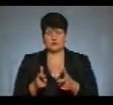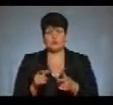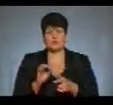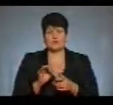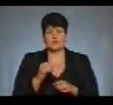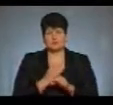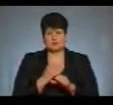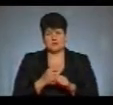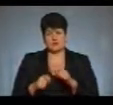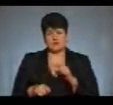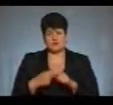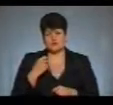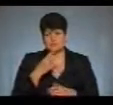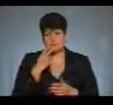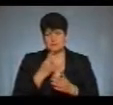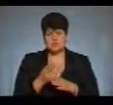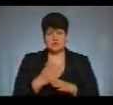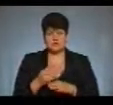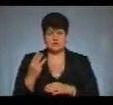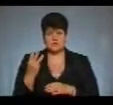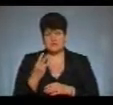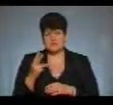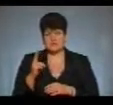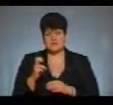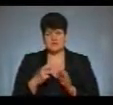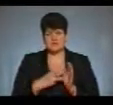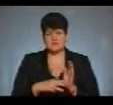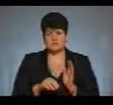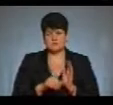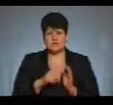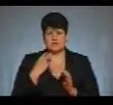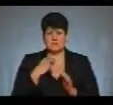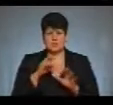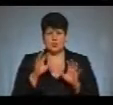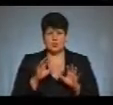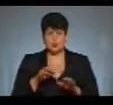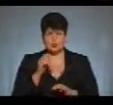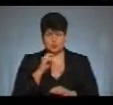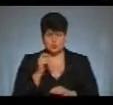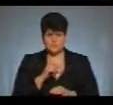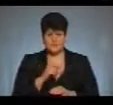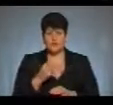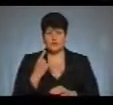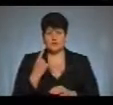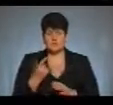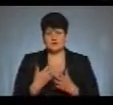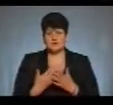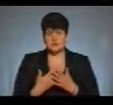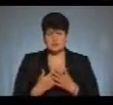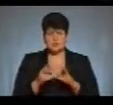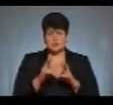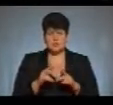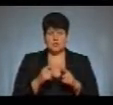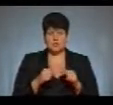кримінального правопорушення, передбаченого частиною 3 статті 286 Кримінального кодексу України. Однією з версій, що розглядає